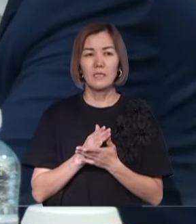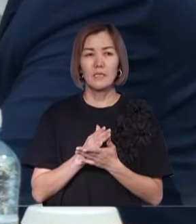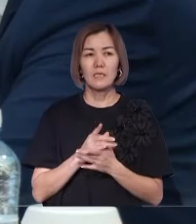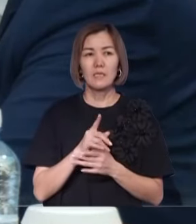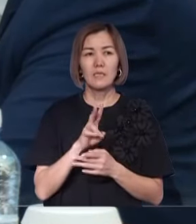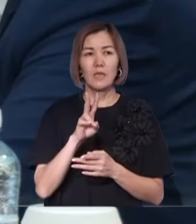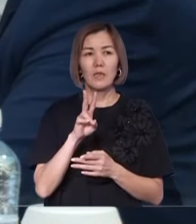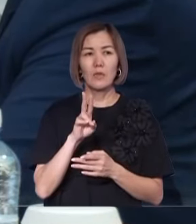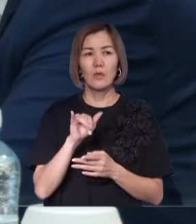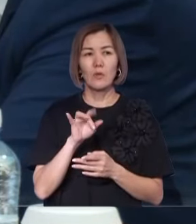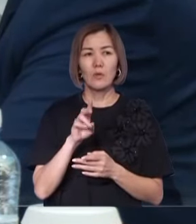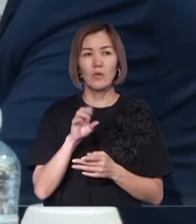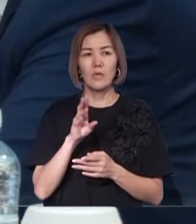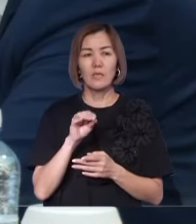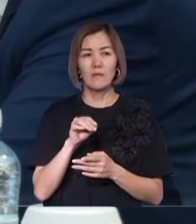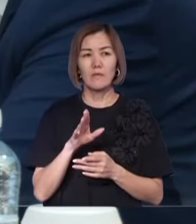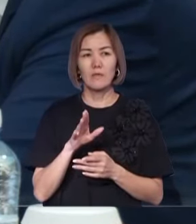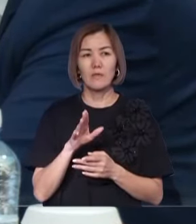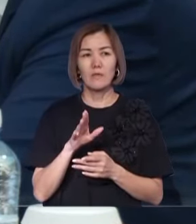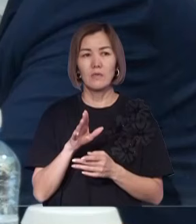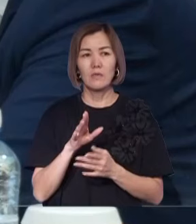Заманбек Нұрқаділов атамызды біз құрметтейміз.